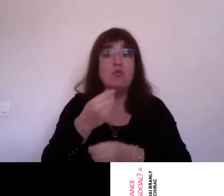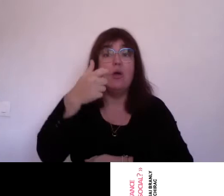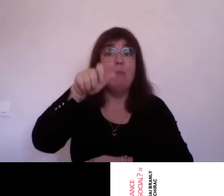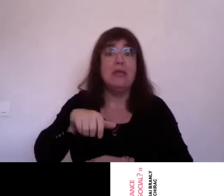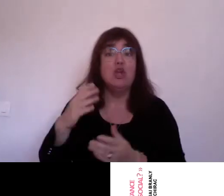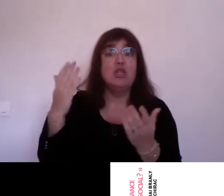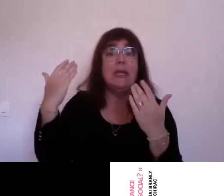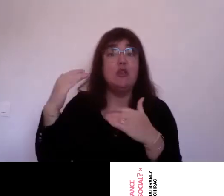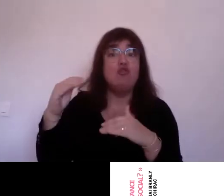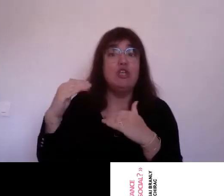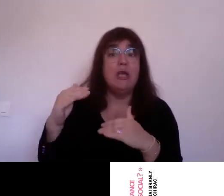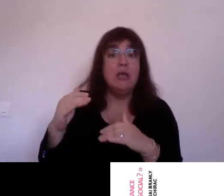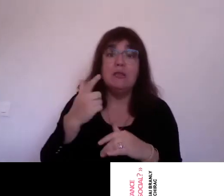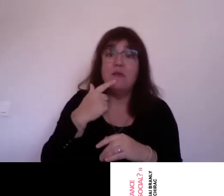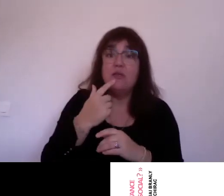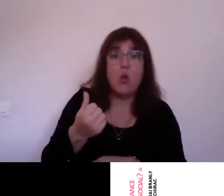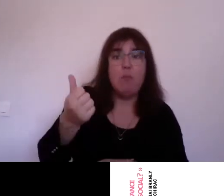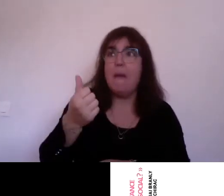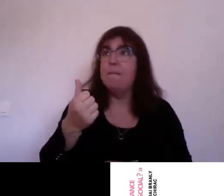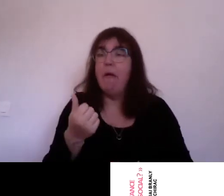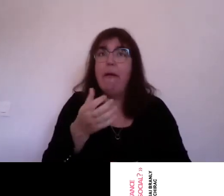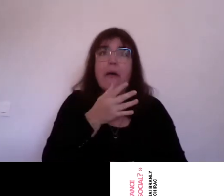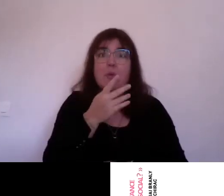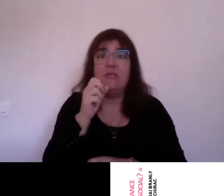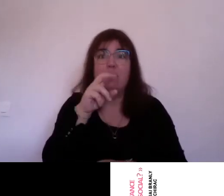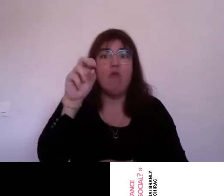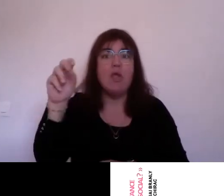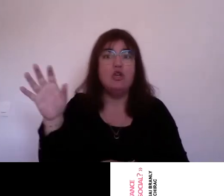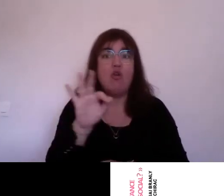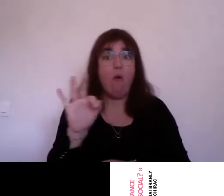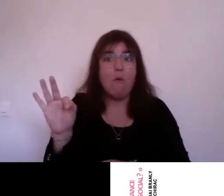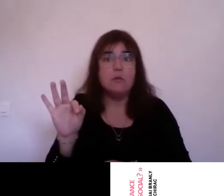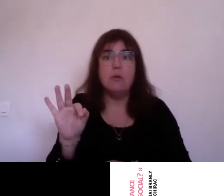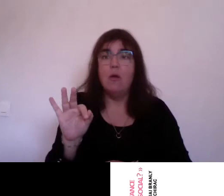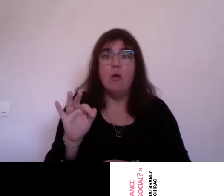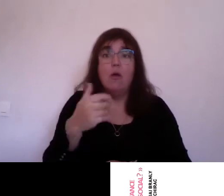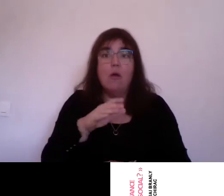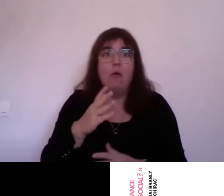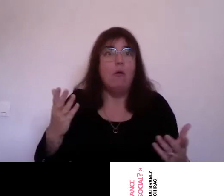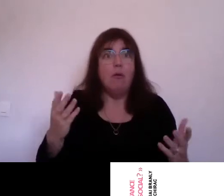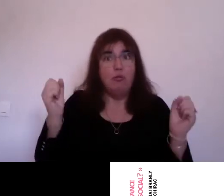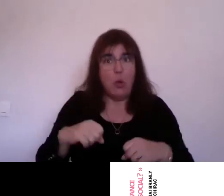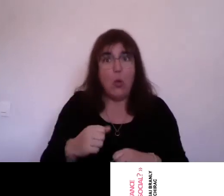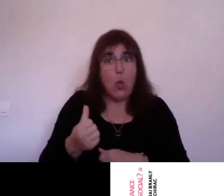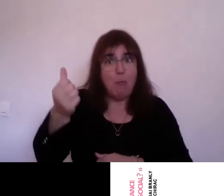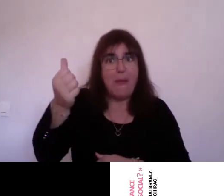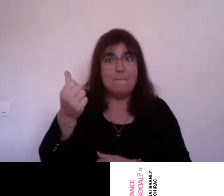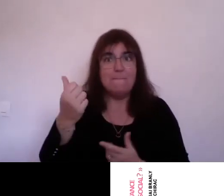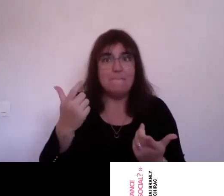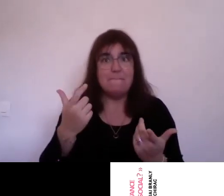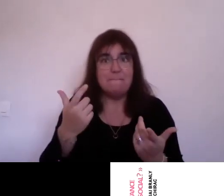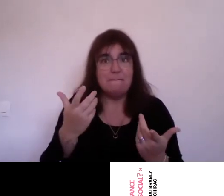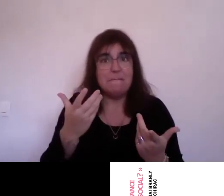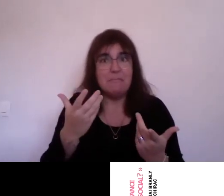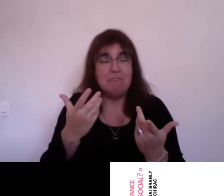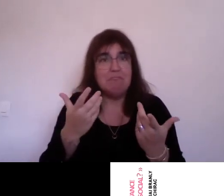maintenant le droit de voyager ou de venir en France, etc. avec la crise, d'accéder à notre offre, et aussi ça